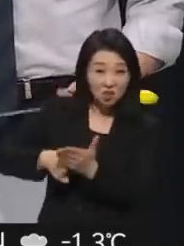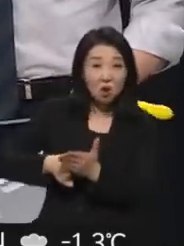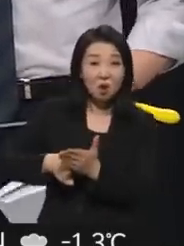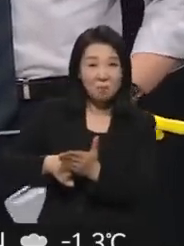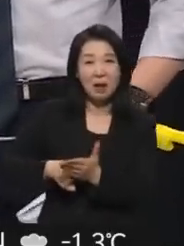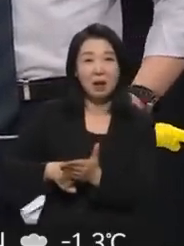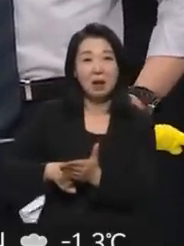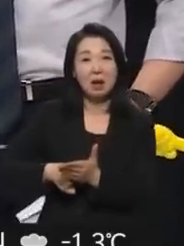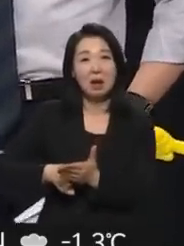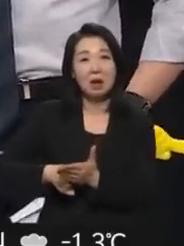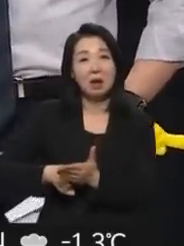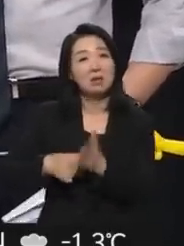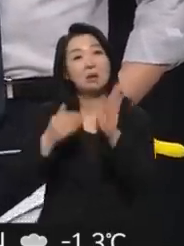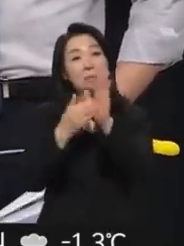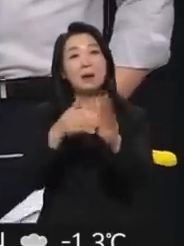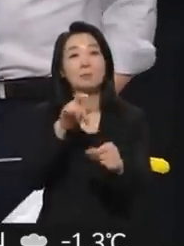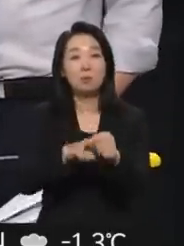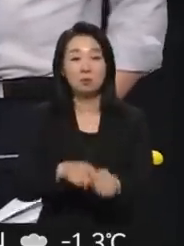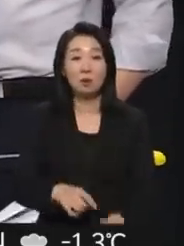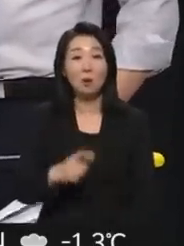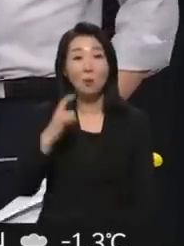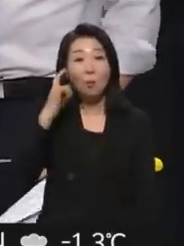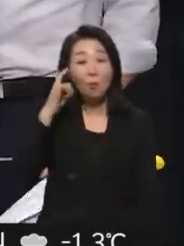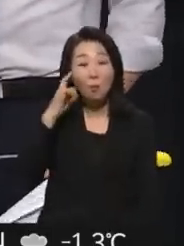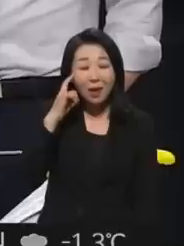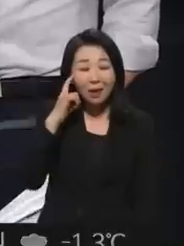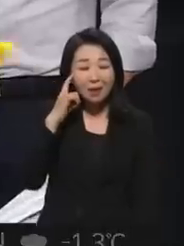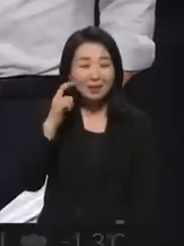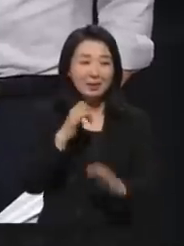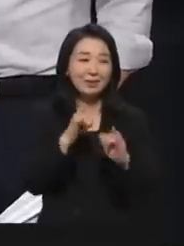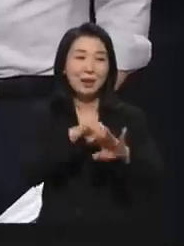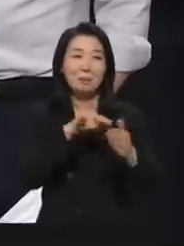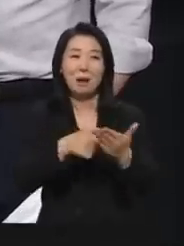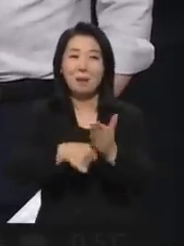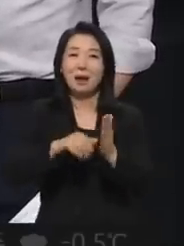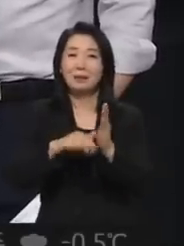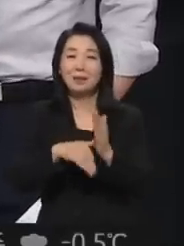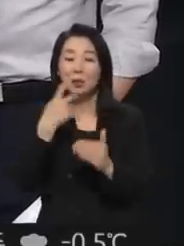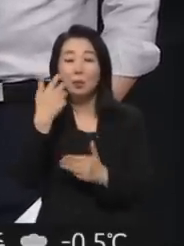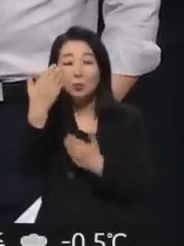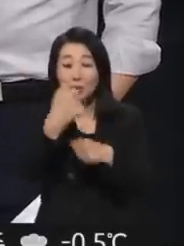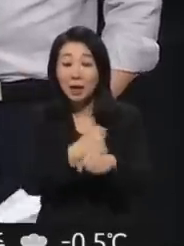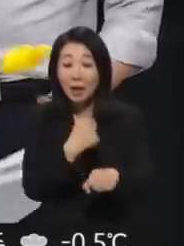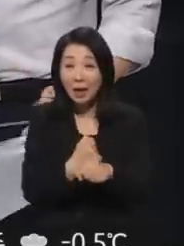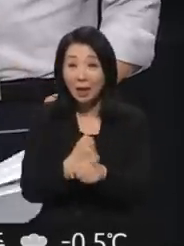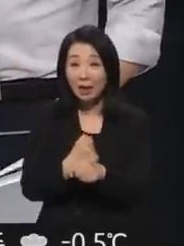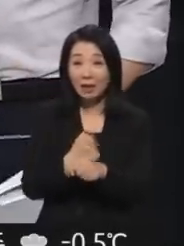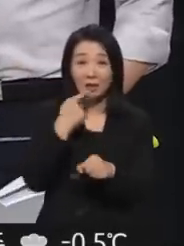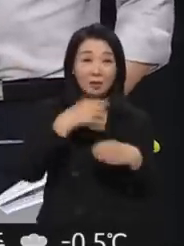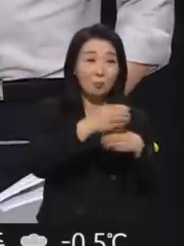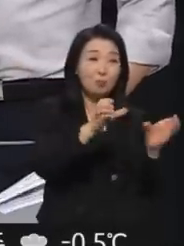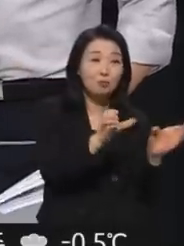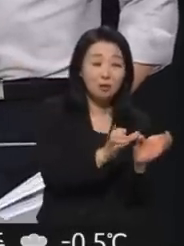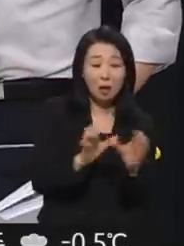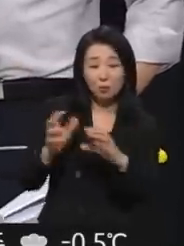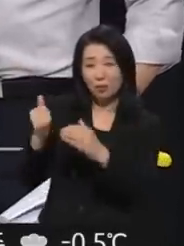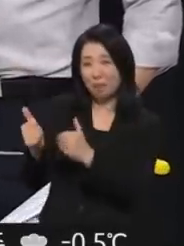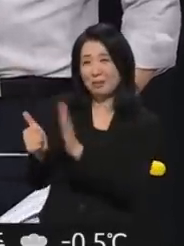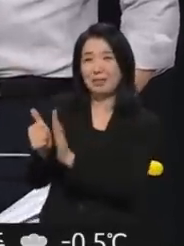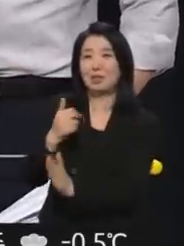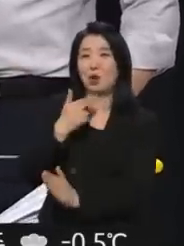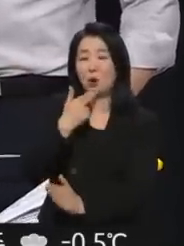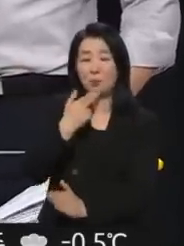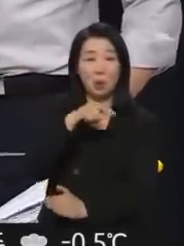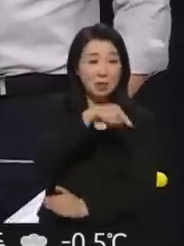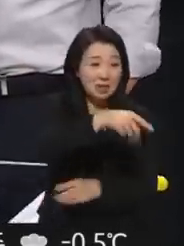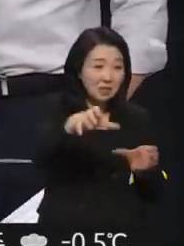일부나마 반영하기로 할 경우 이 여론조사를 실시할 텐데요. 이때 민주당 지지층이나 국민의힘을 지지하지 않는 이